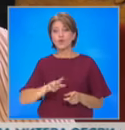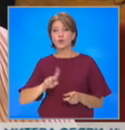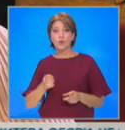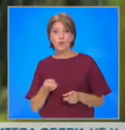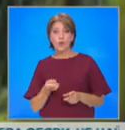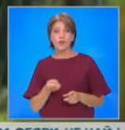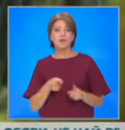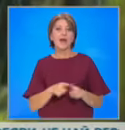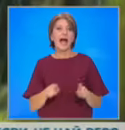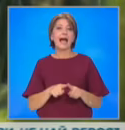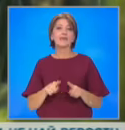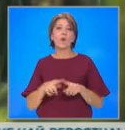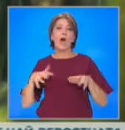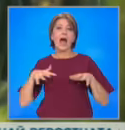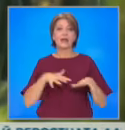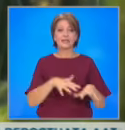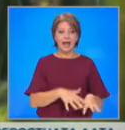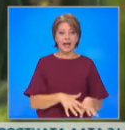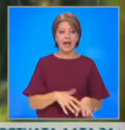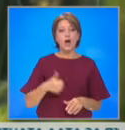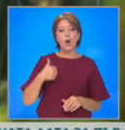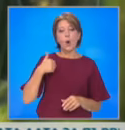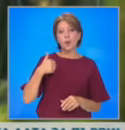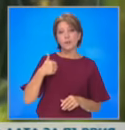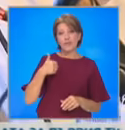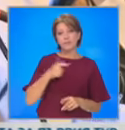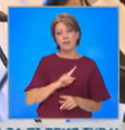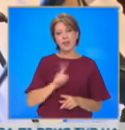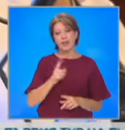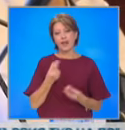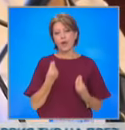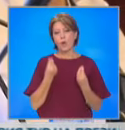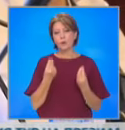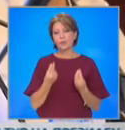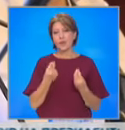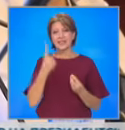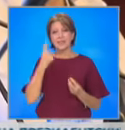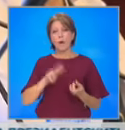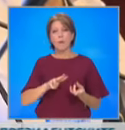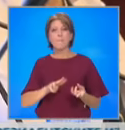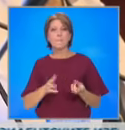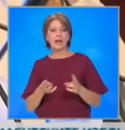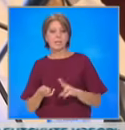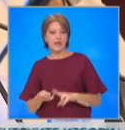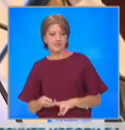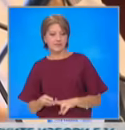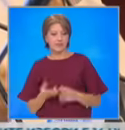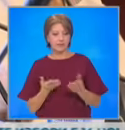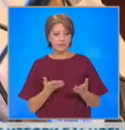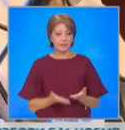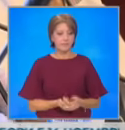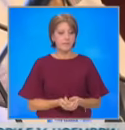персонална атака. А от ДПС не одобряват само преместването. Смятаме, че мястото на бюрото